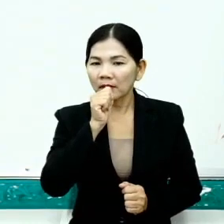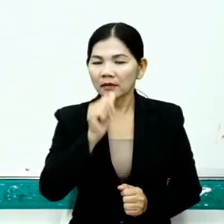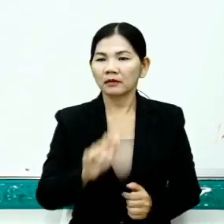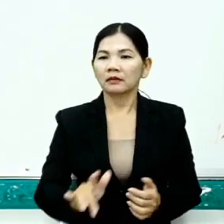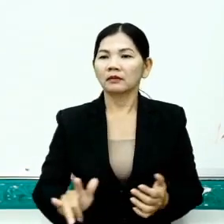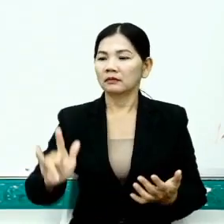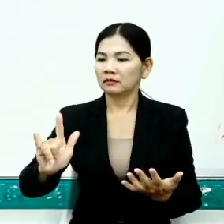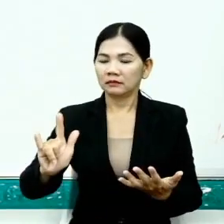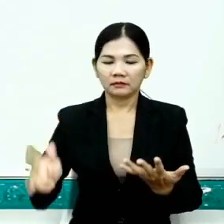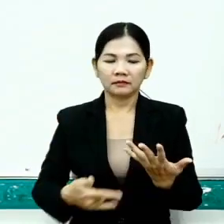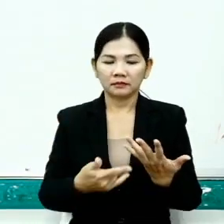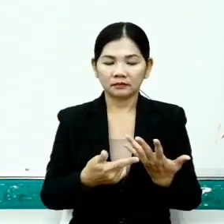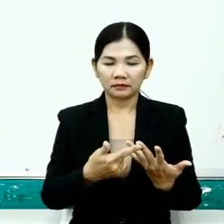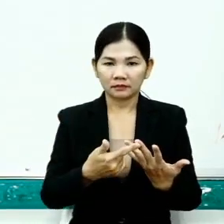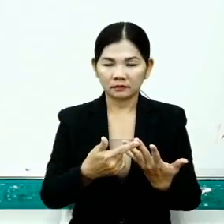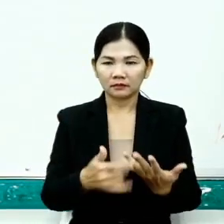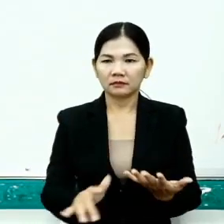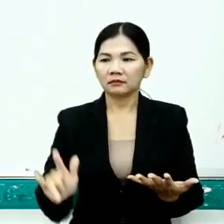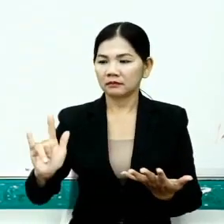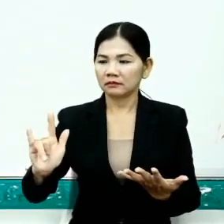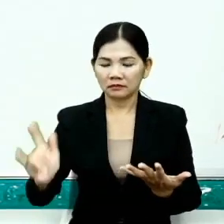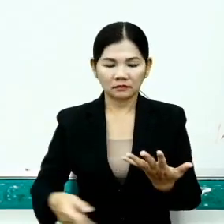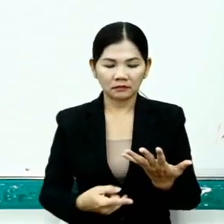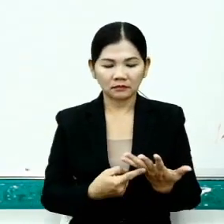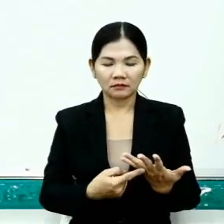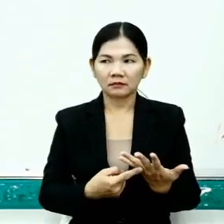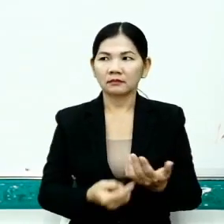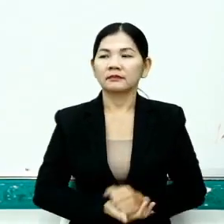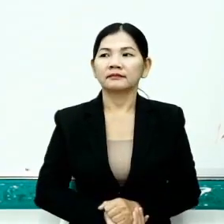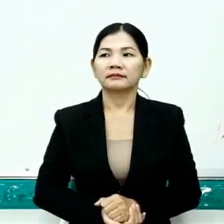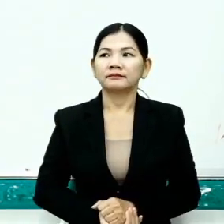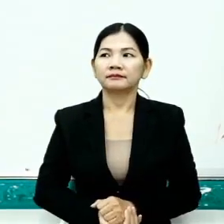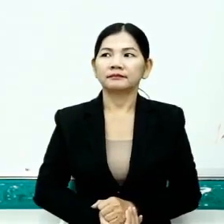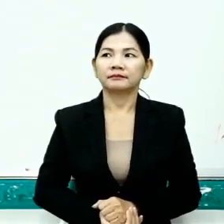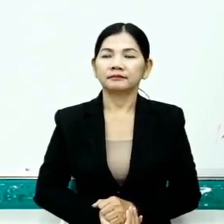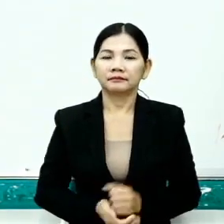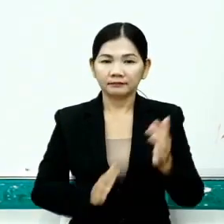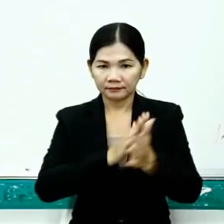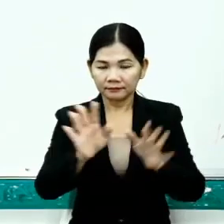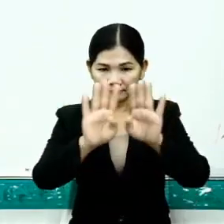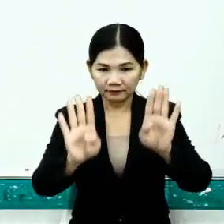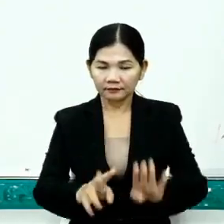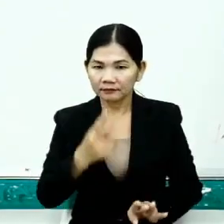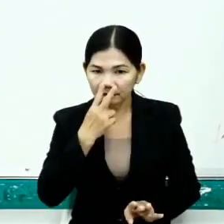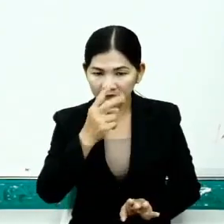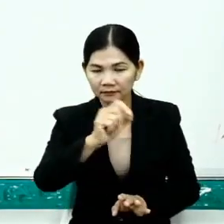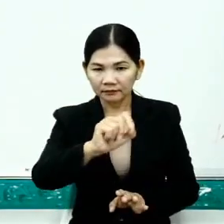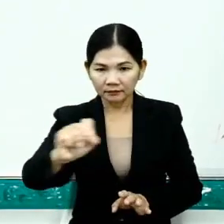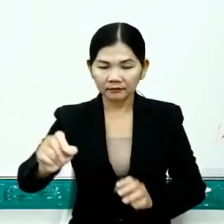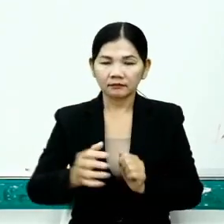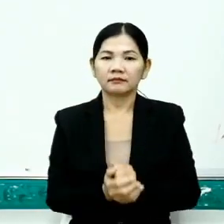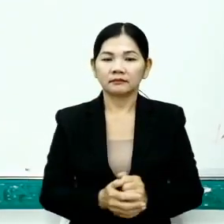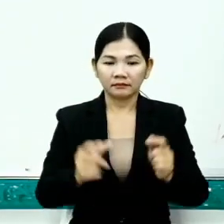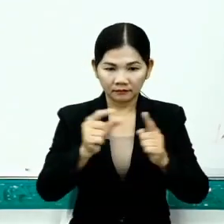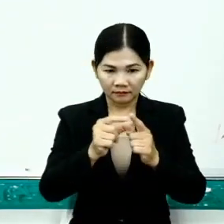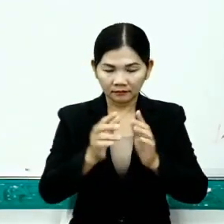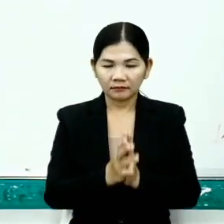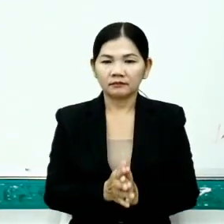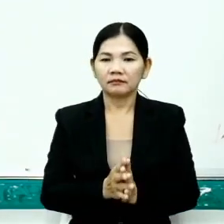របស្រៈអំនិងបស្រៈអៅកូនកូនបានមកក្តារខៀនអ្នកគ្រូនឹងសរសេរពាក្យបំ